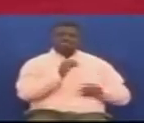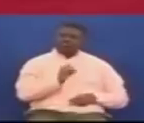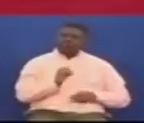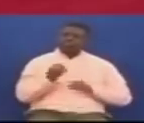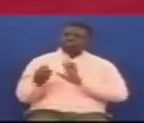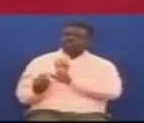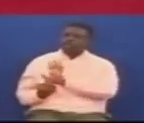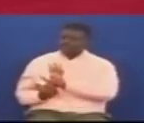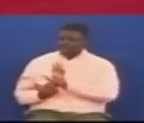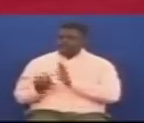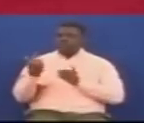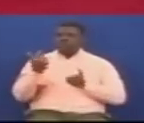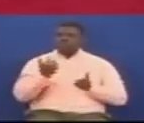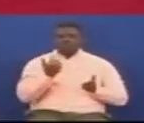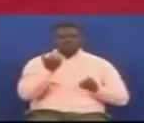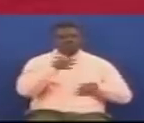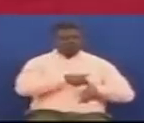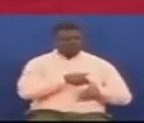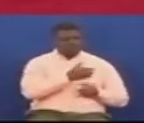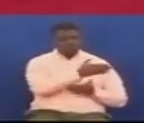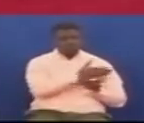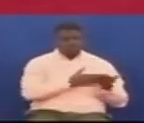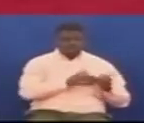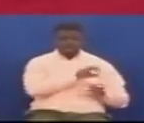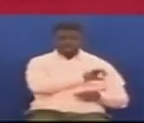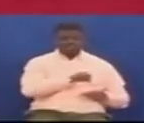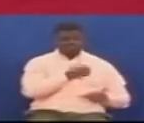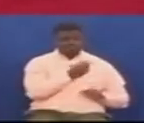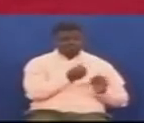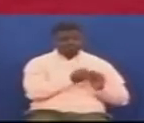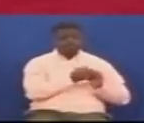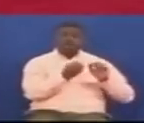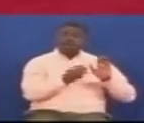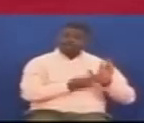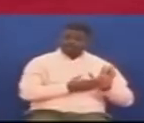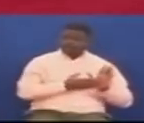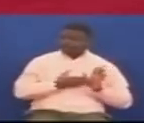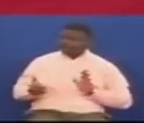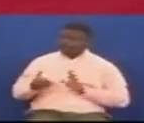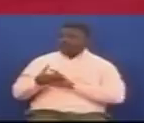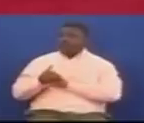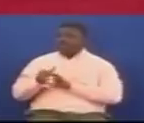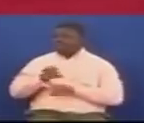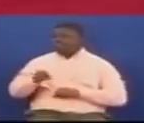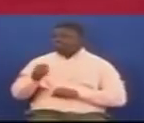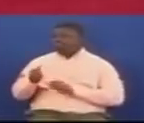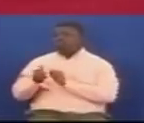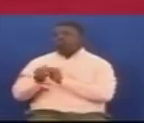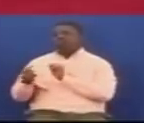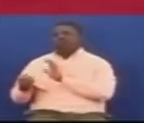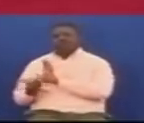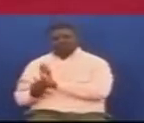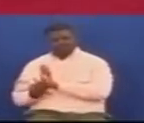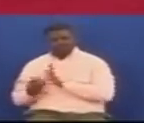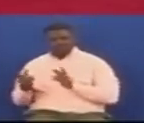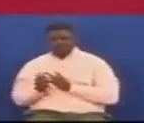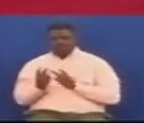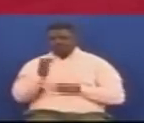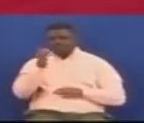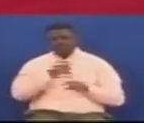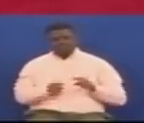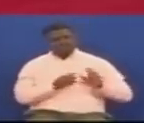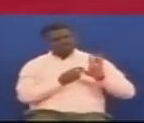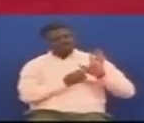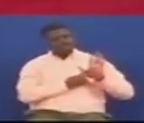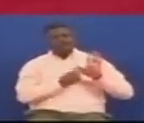8.07% katika kipindi cha Julai 2018 hadi Aprili 2019 ikilinganishwa na